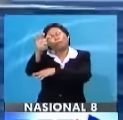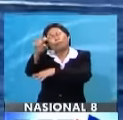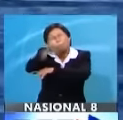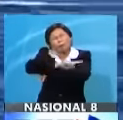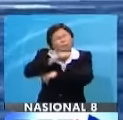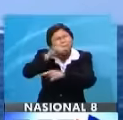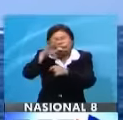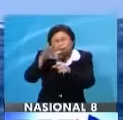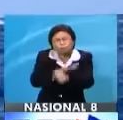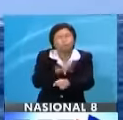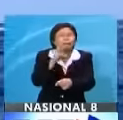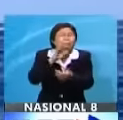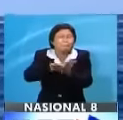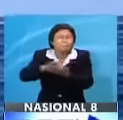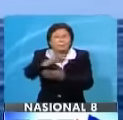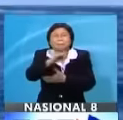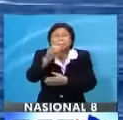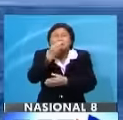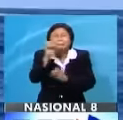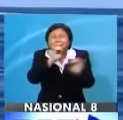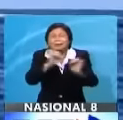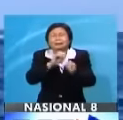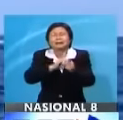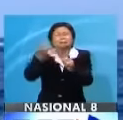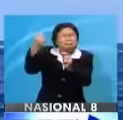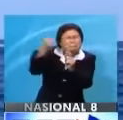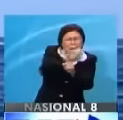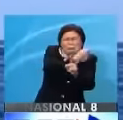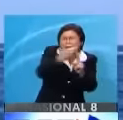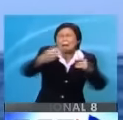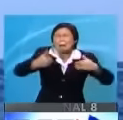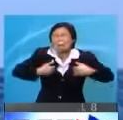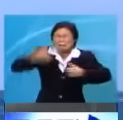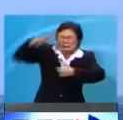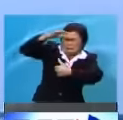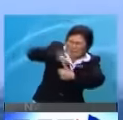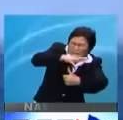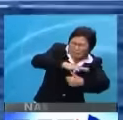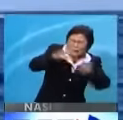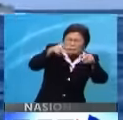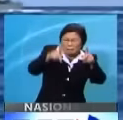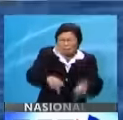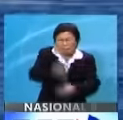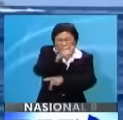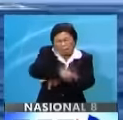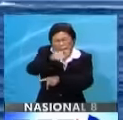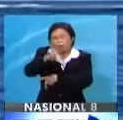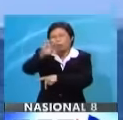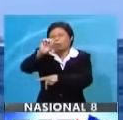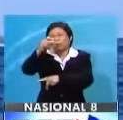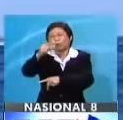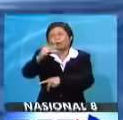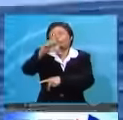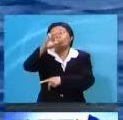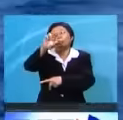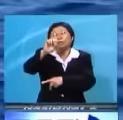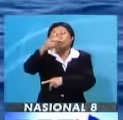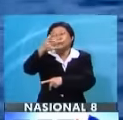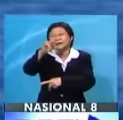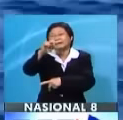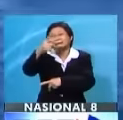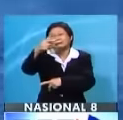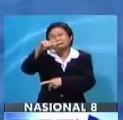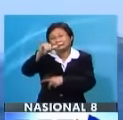air bersih dan makanan selain menjadi mangsa penderaan. Penindasan terhadap penduduk Rohingya menjadi punca peningkatan mendadak krisis pelarian